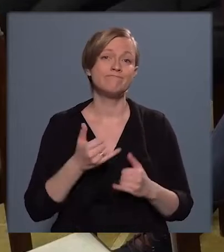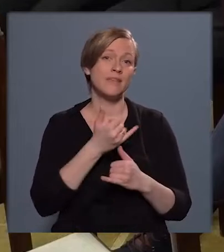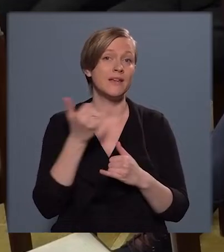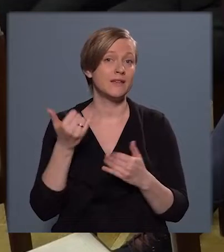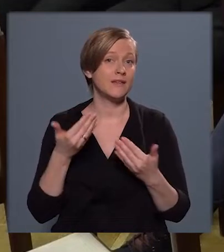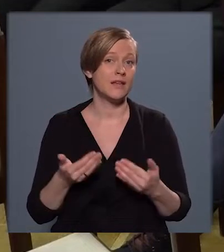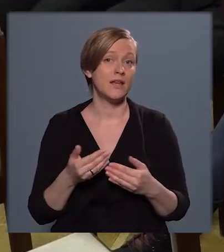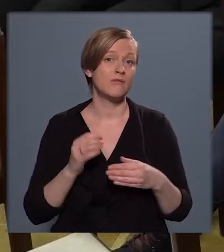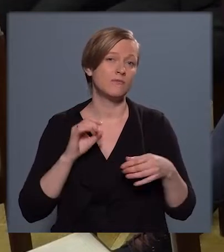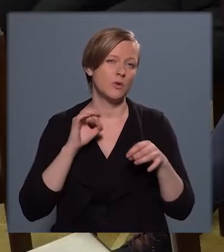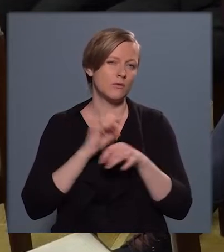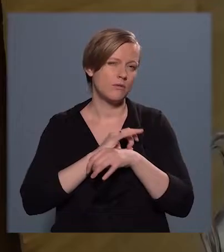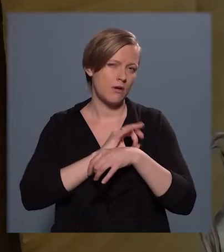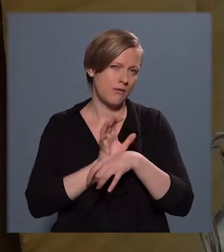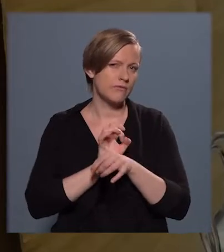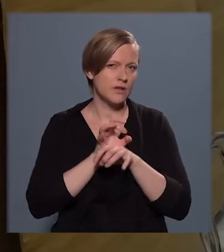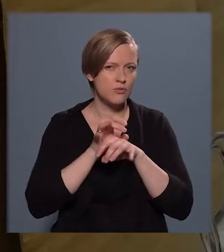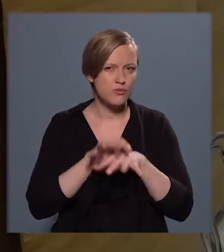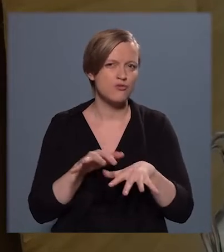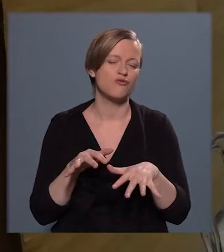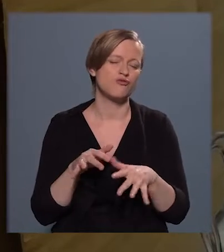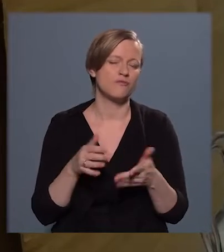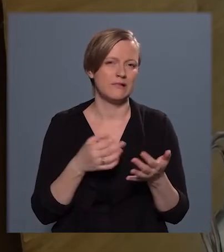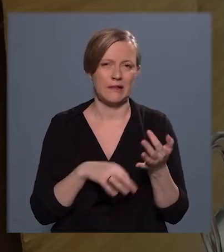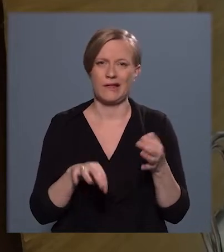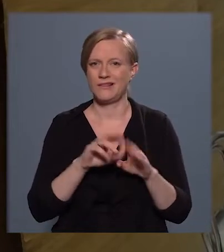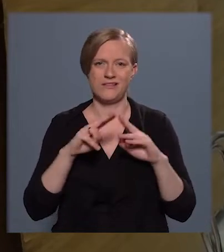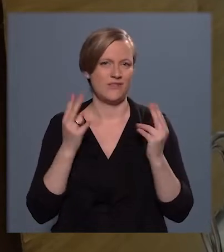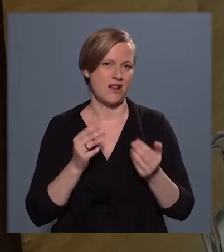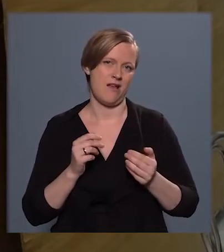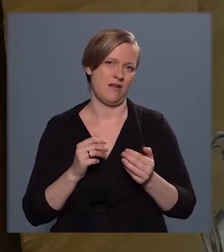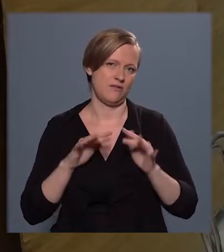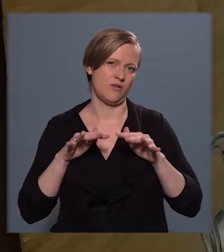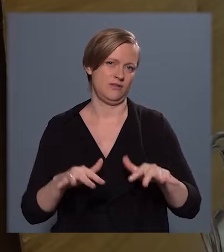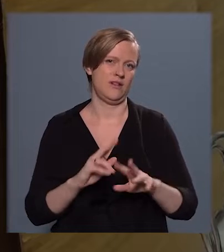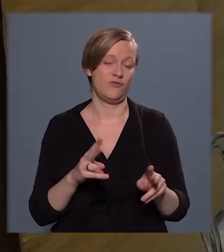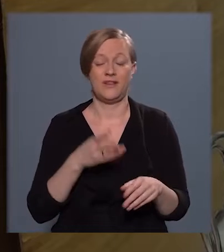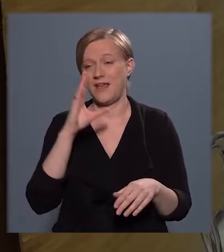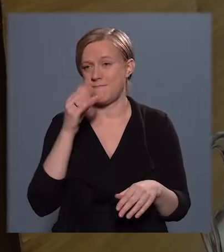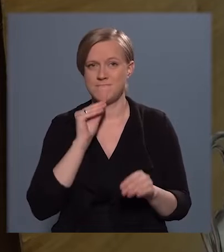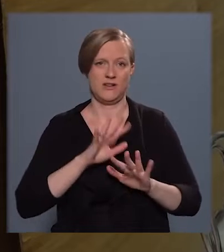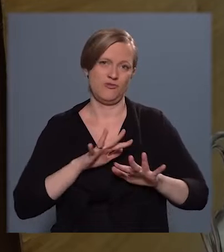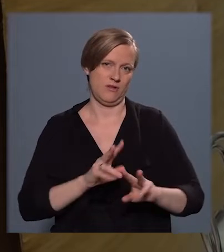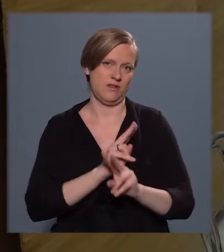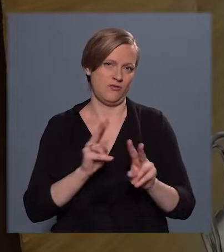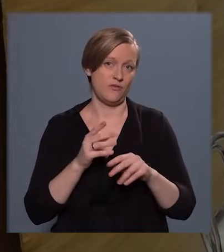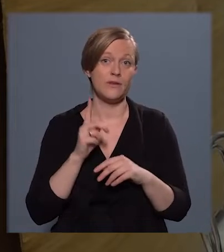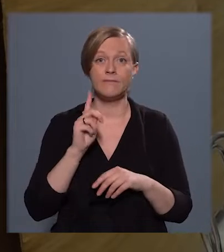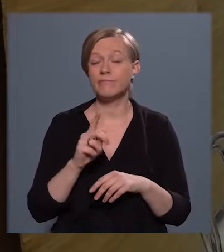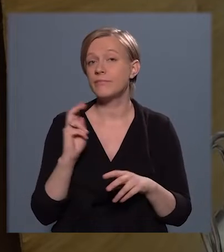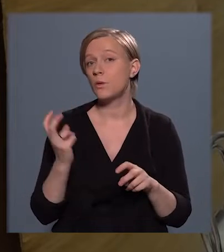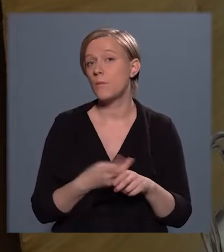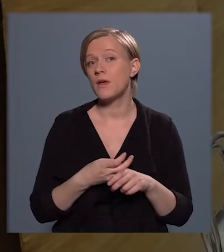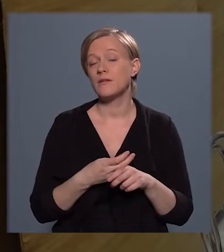a Covid-járvány rányomta a bélyegét az egész világra, és ez ugye kihat az egész emberiségre. De a